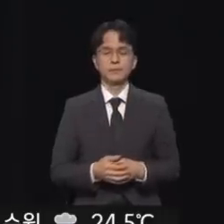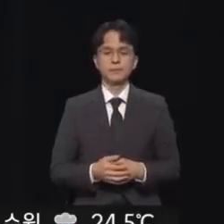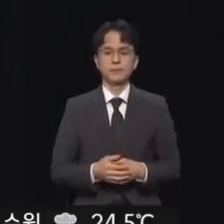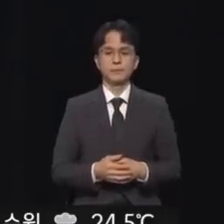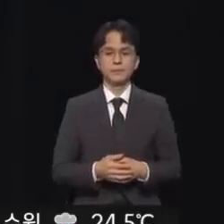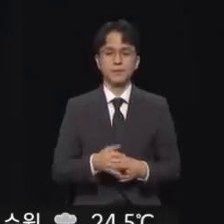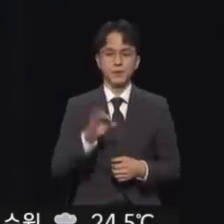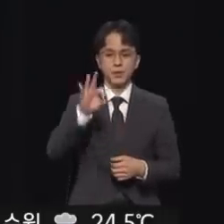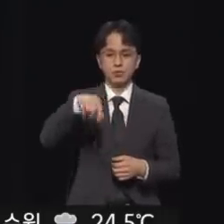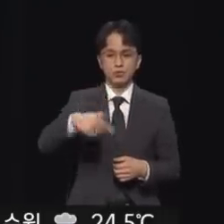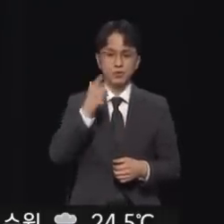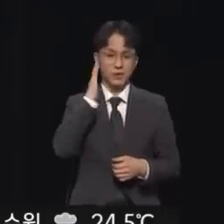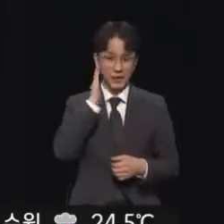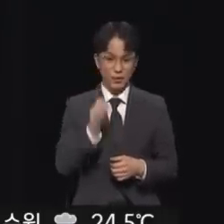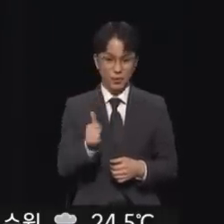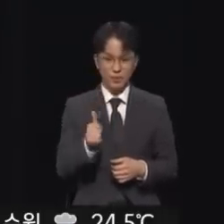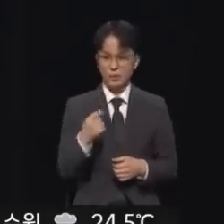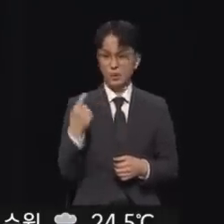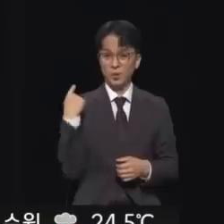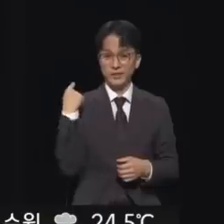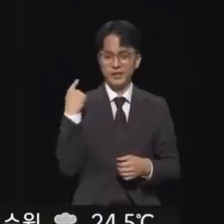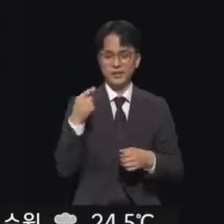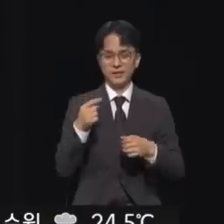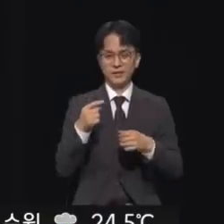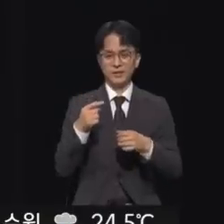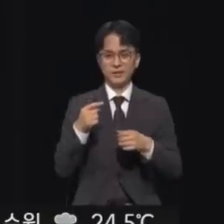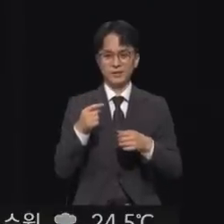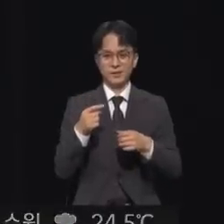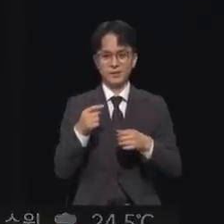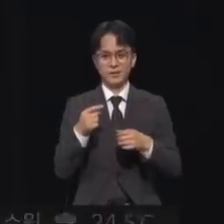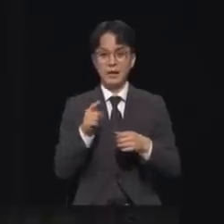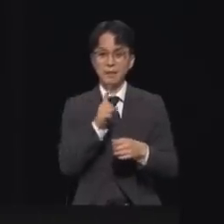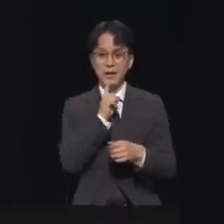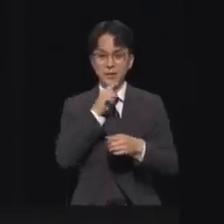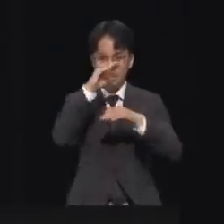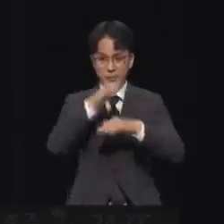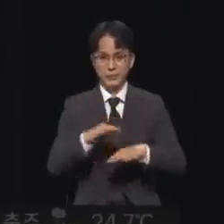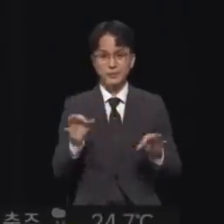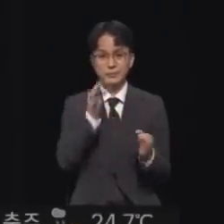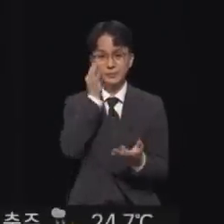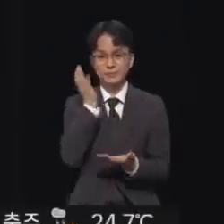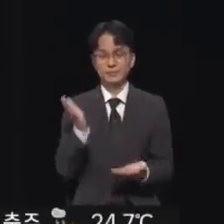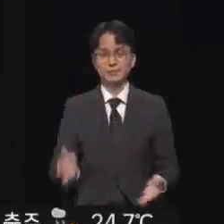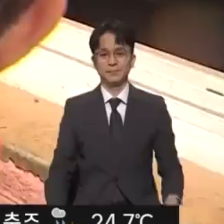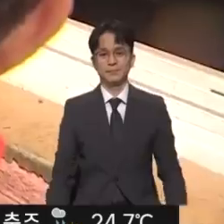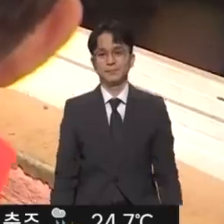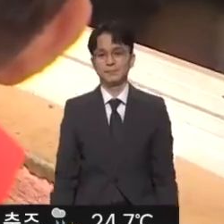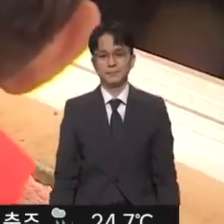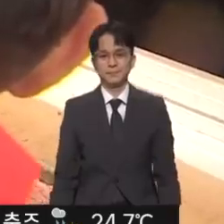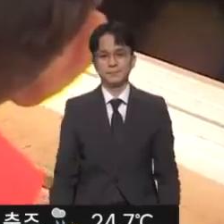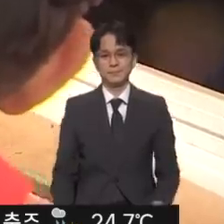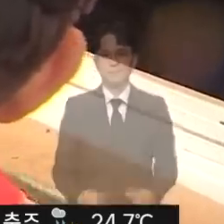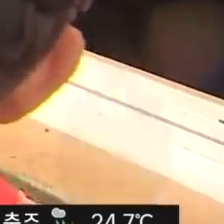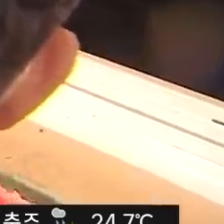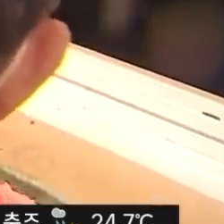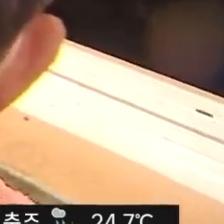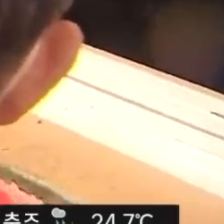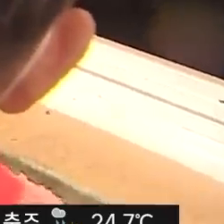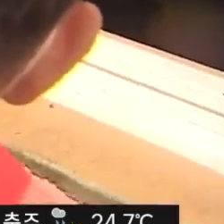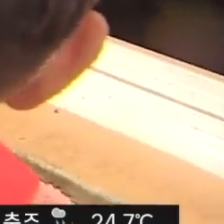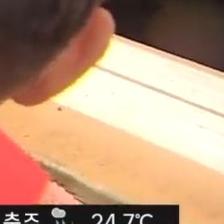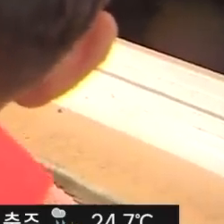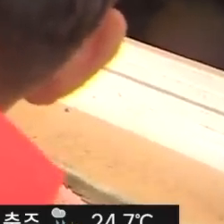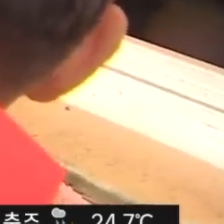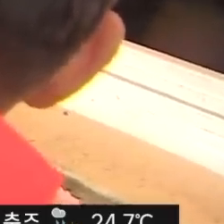함을 알았으면 을 스스로 얘기한 바가 있습니다 어제 한 얘기인데 들어보겠습니다 jp 칼럼